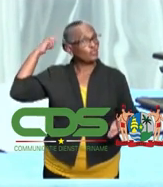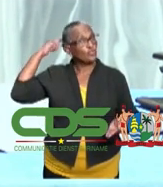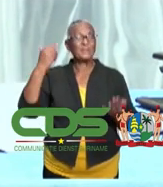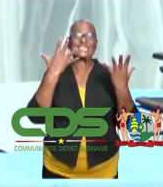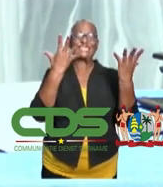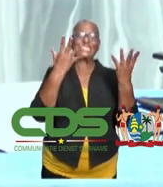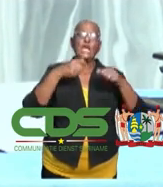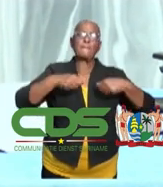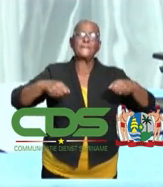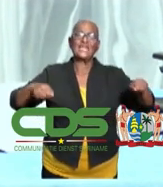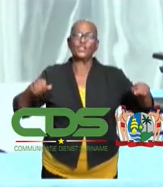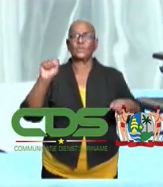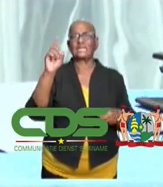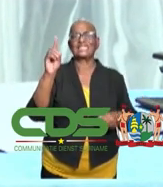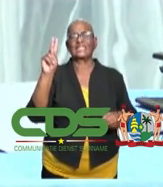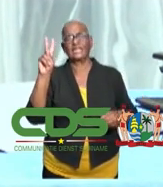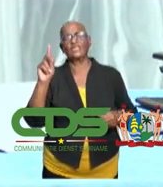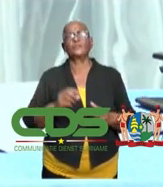10 miljoen SRD